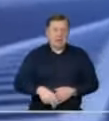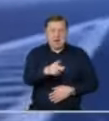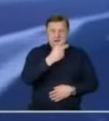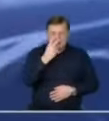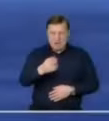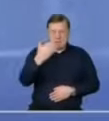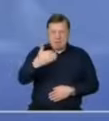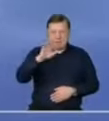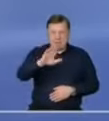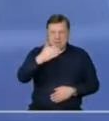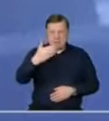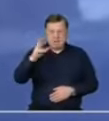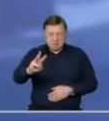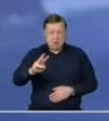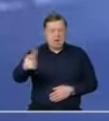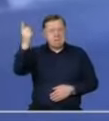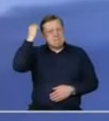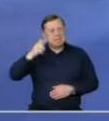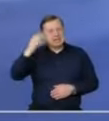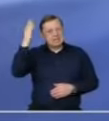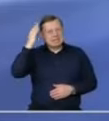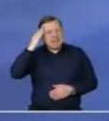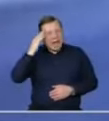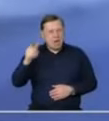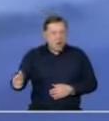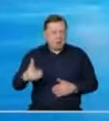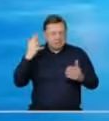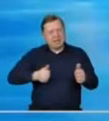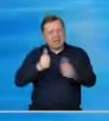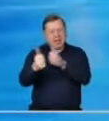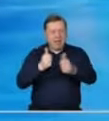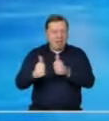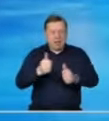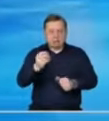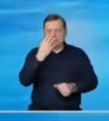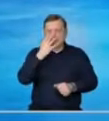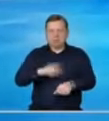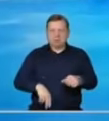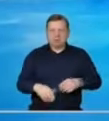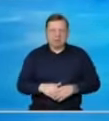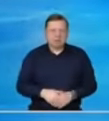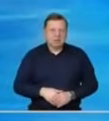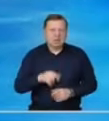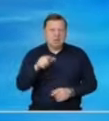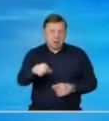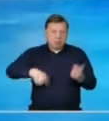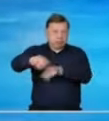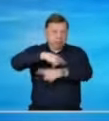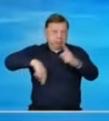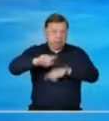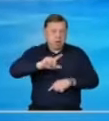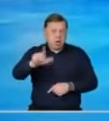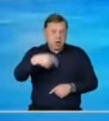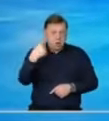BMW, myślał, że to znajomy. Chciał się pościgać, ale to jego doścignęli policjanci. 200-złotowy mandat za driftowanie po zamarzniętym